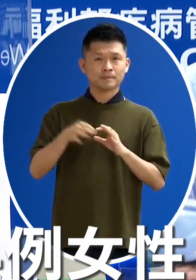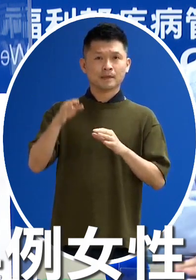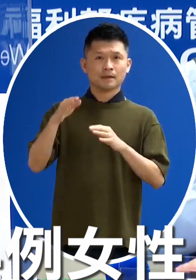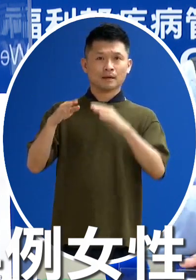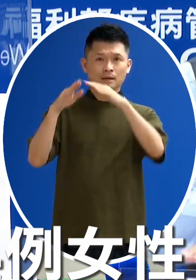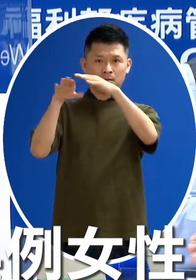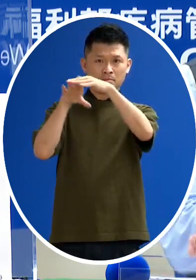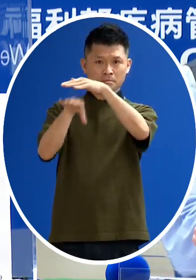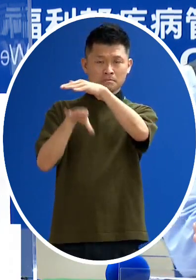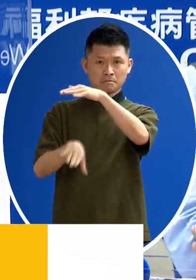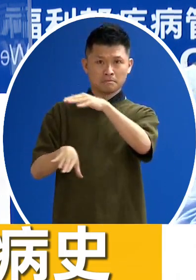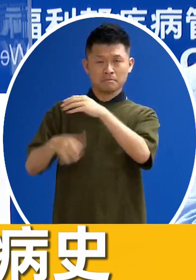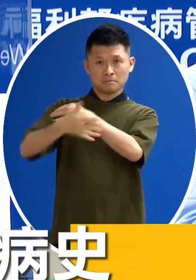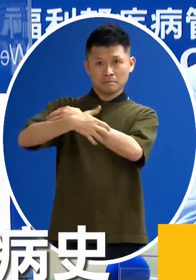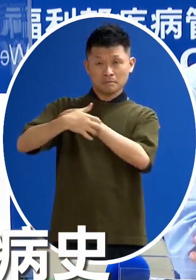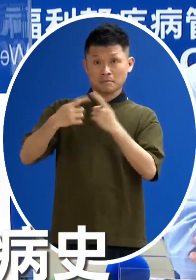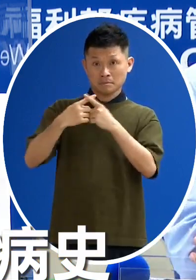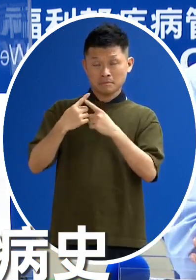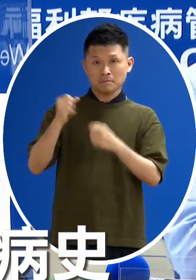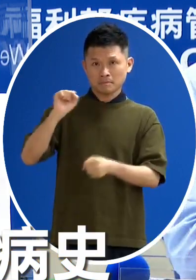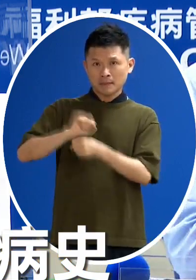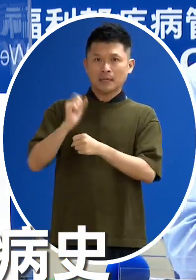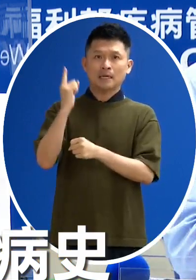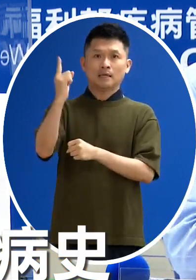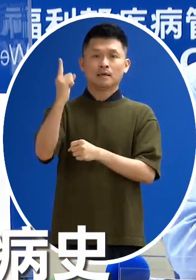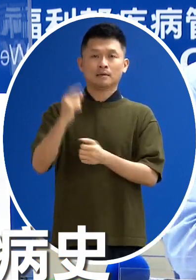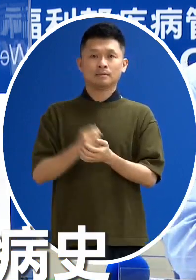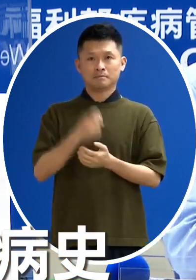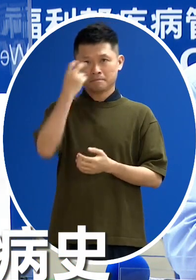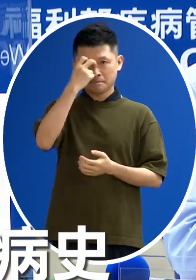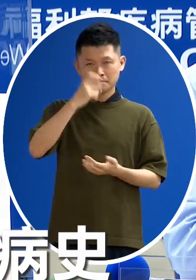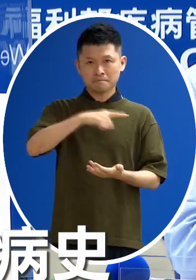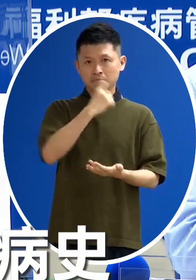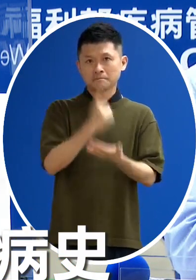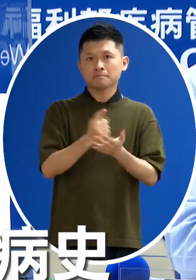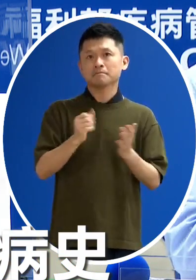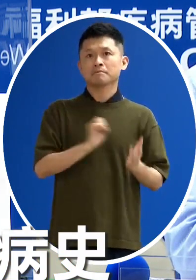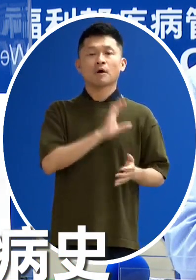染疫哈，他们多了一个，当然检验还没有都完成哈，不过目